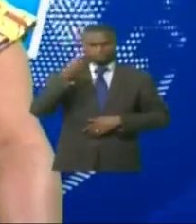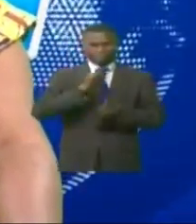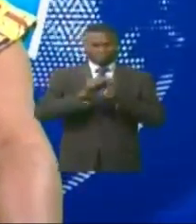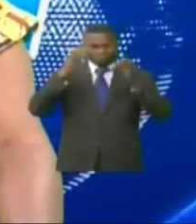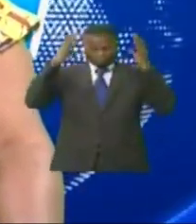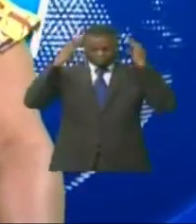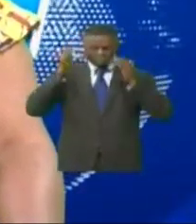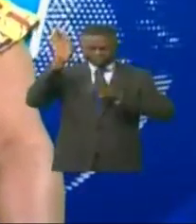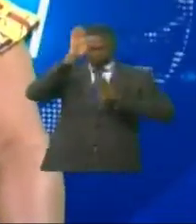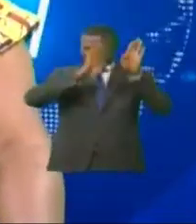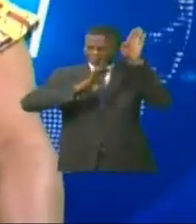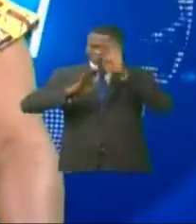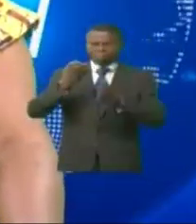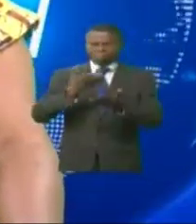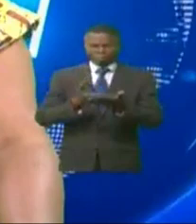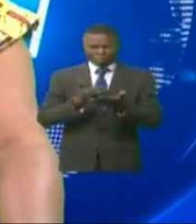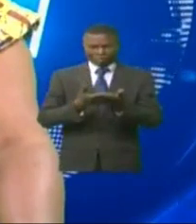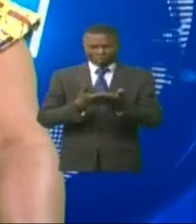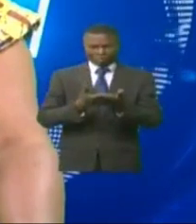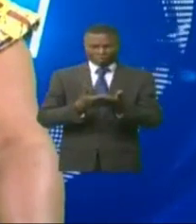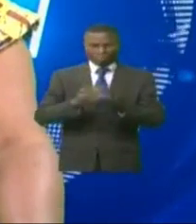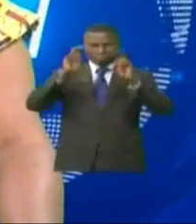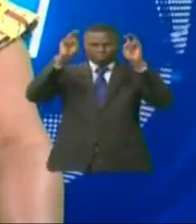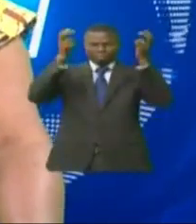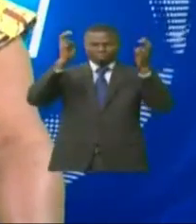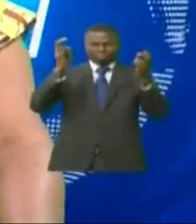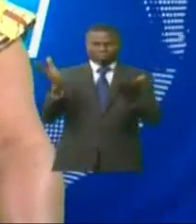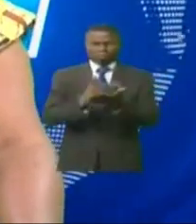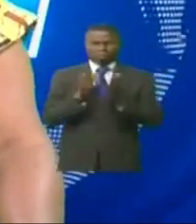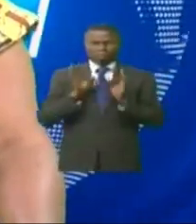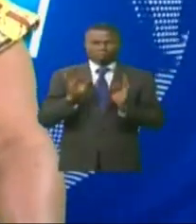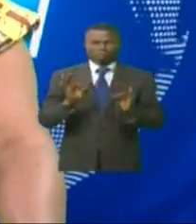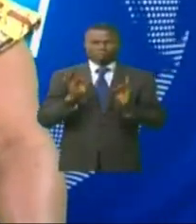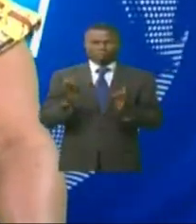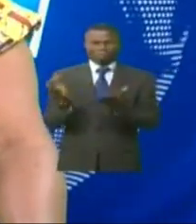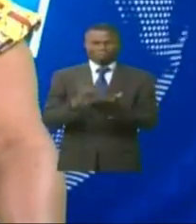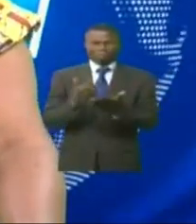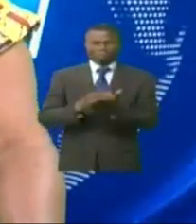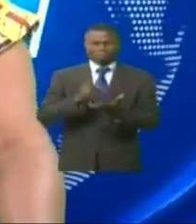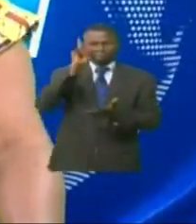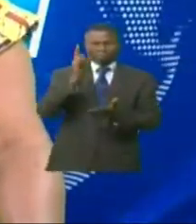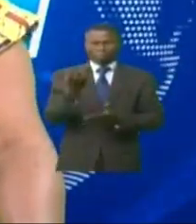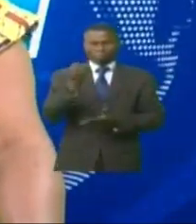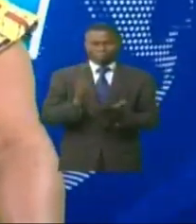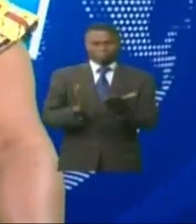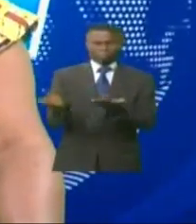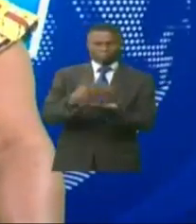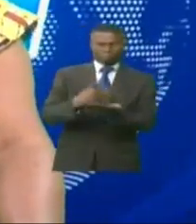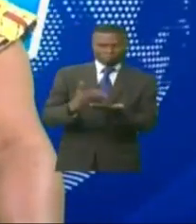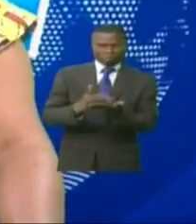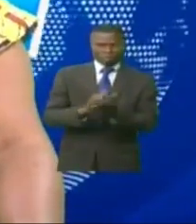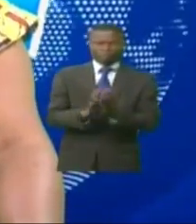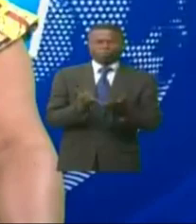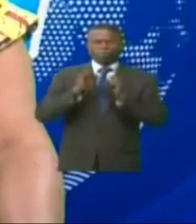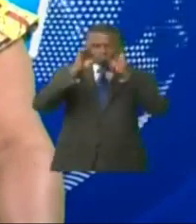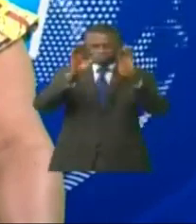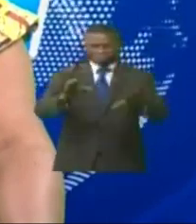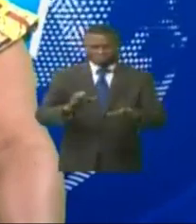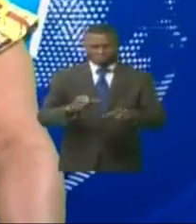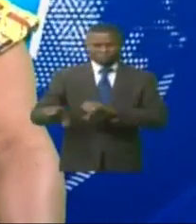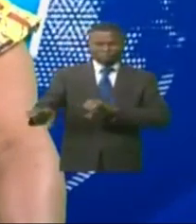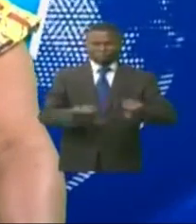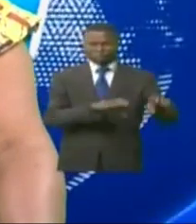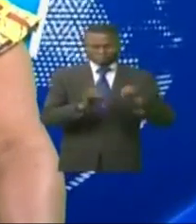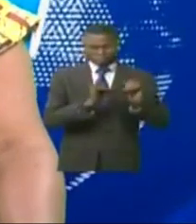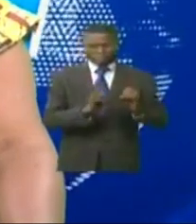et du traumatisme. C'est le titre d'un nouvel ouvrage. Ce livre de 145 pages vient d'être baptisé. La cérémonie